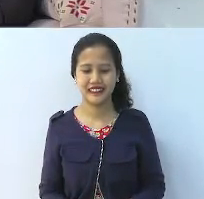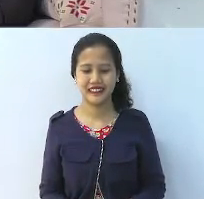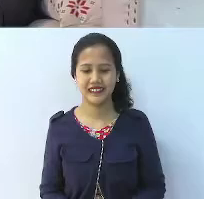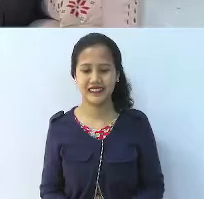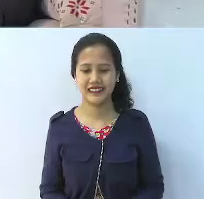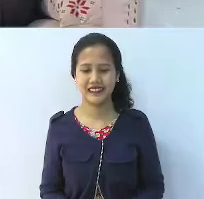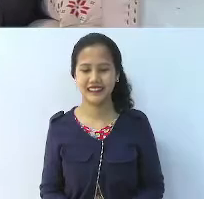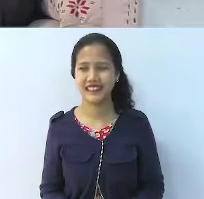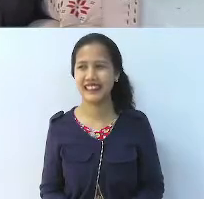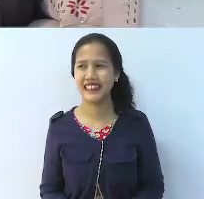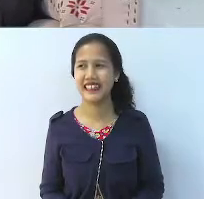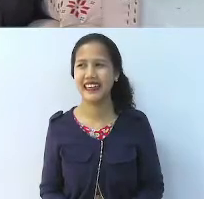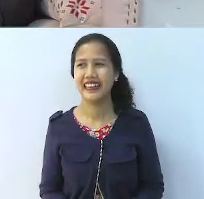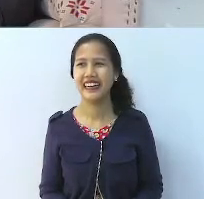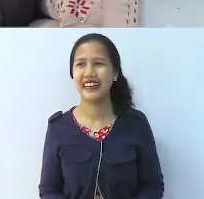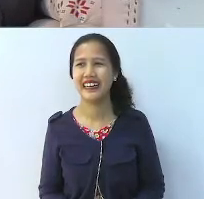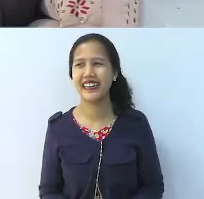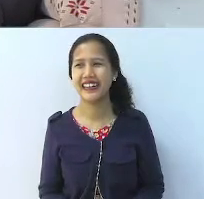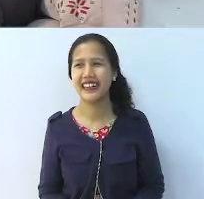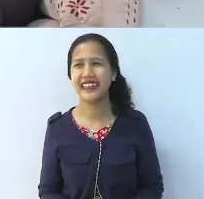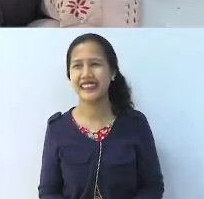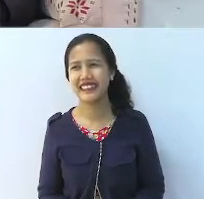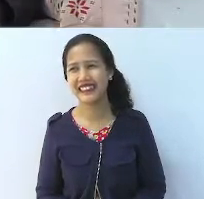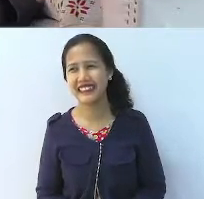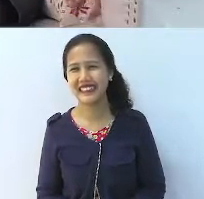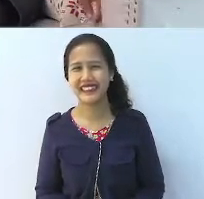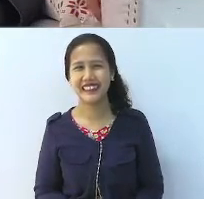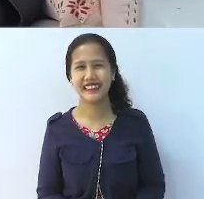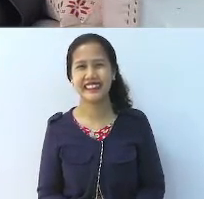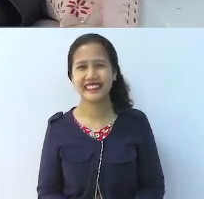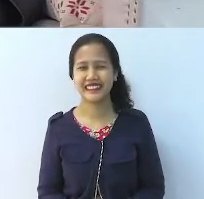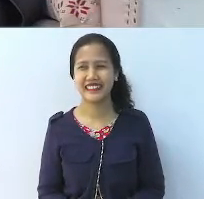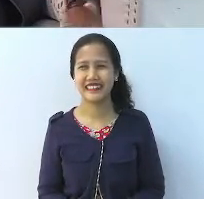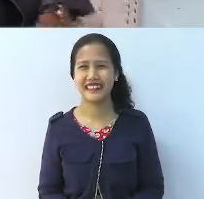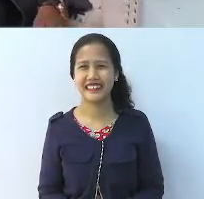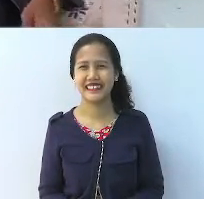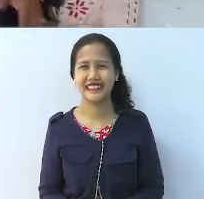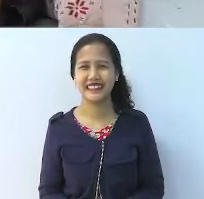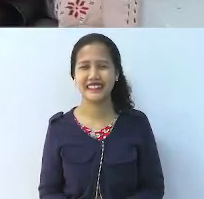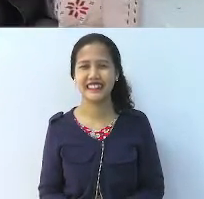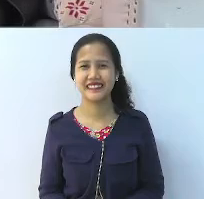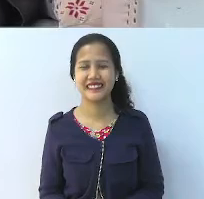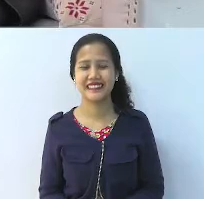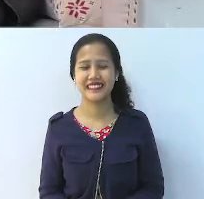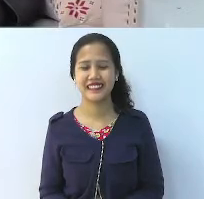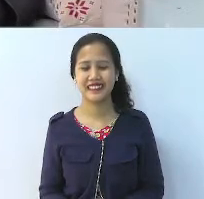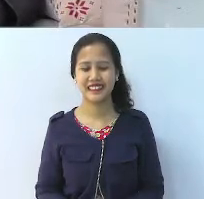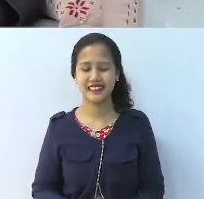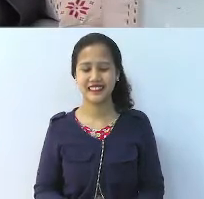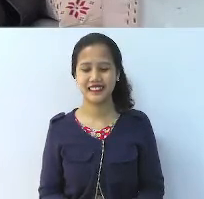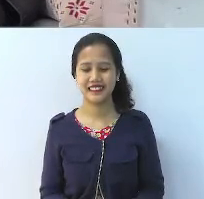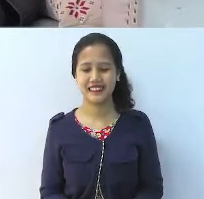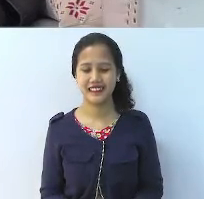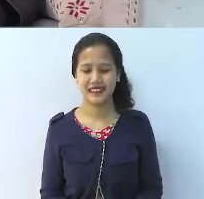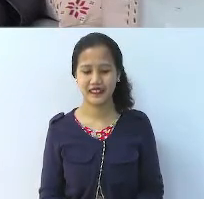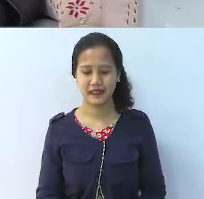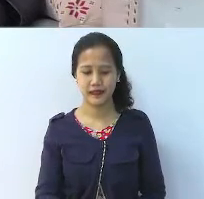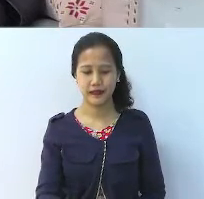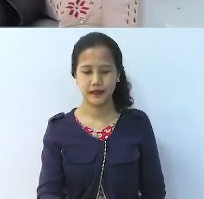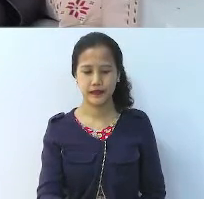100 yan? Oo, bigyan na yan. Diyos ko. Ang bira. May kinabang na naman dyan si Sir Romier.